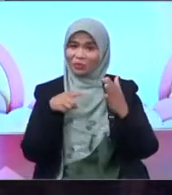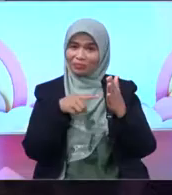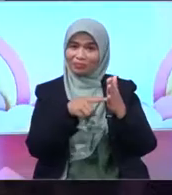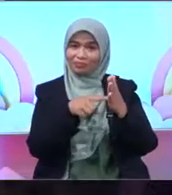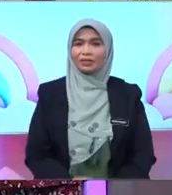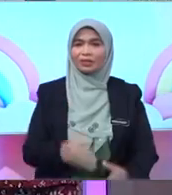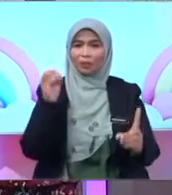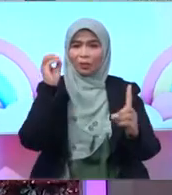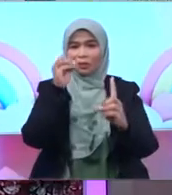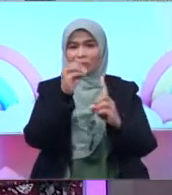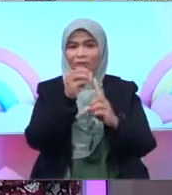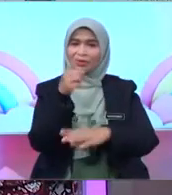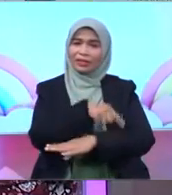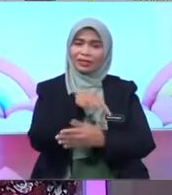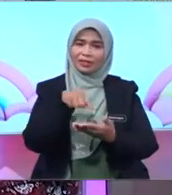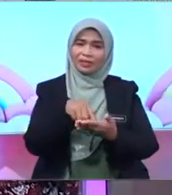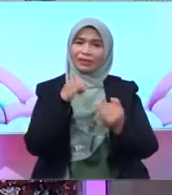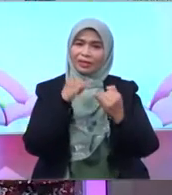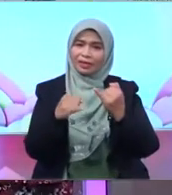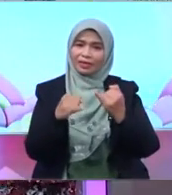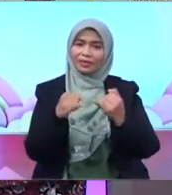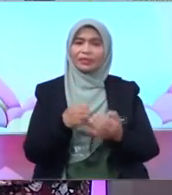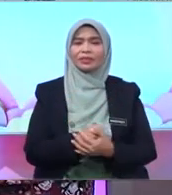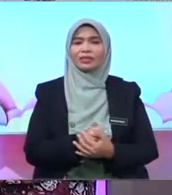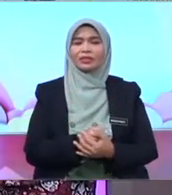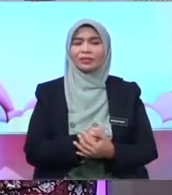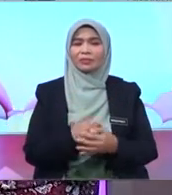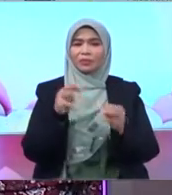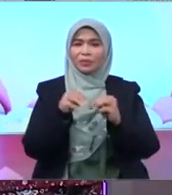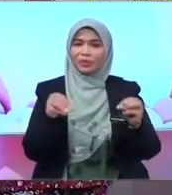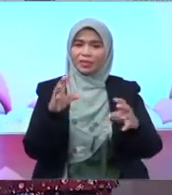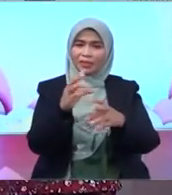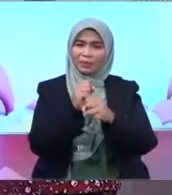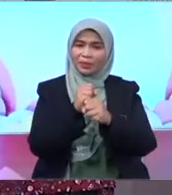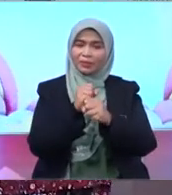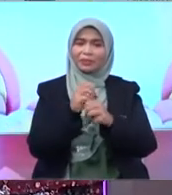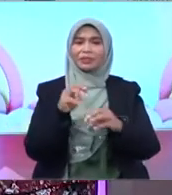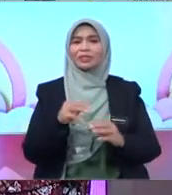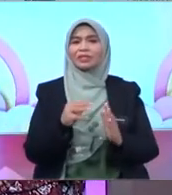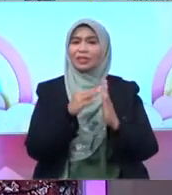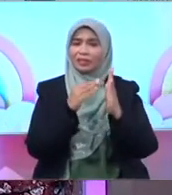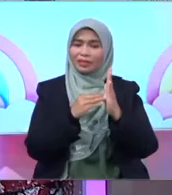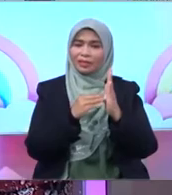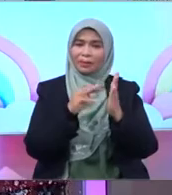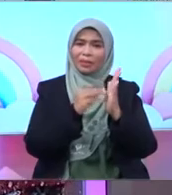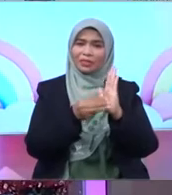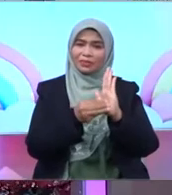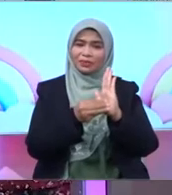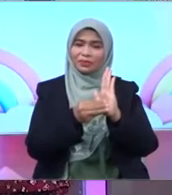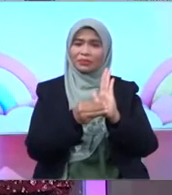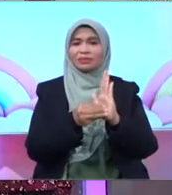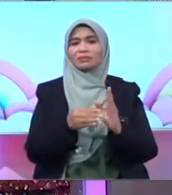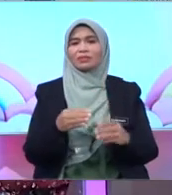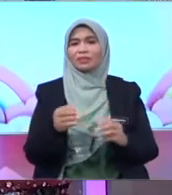pada hari ini di akhir siaran diharapkan murid dapay menyatakan maksud melalui contoh